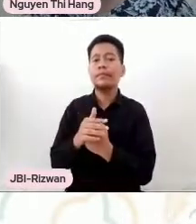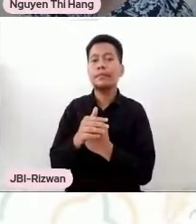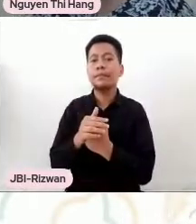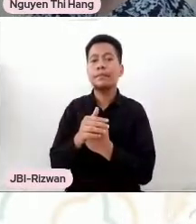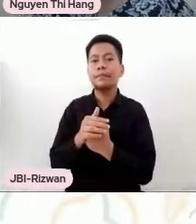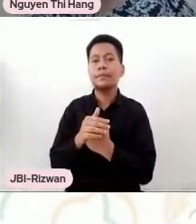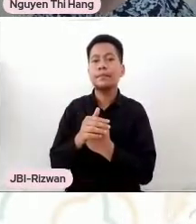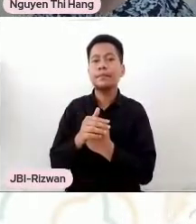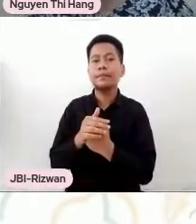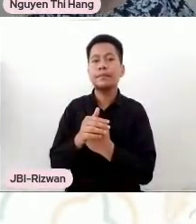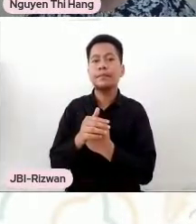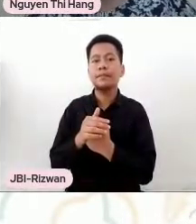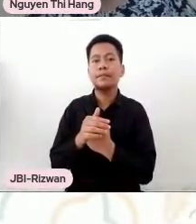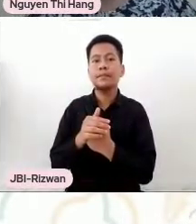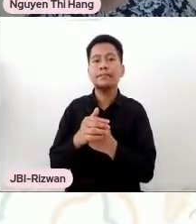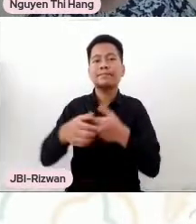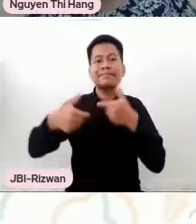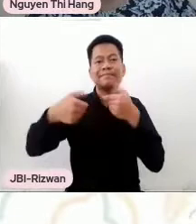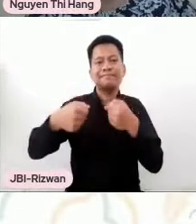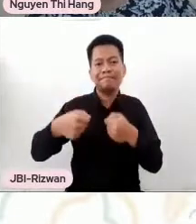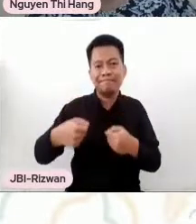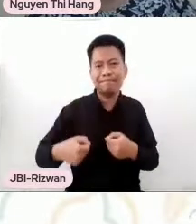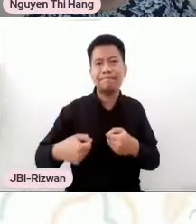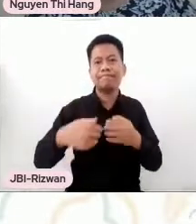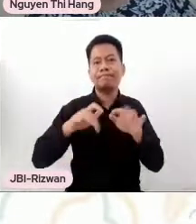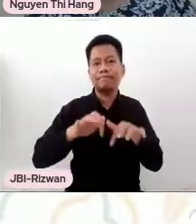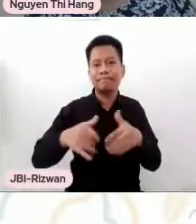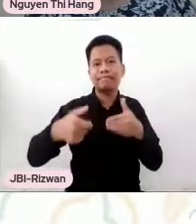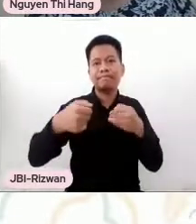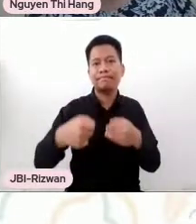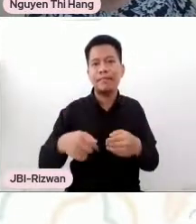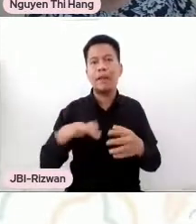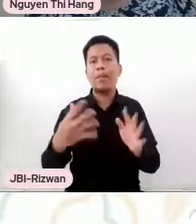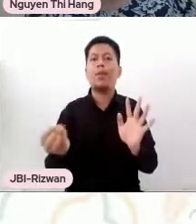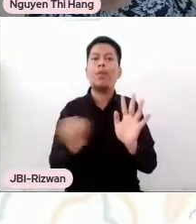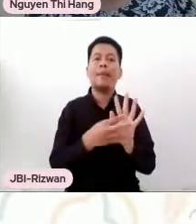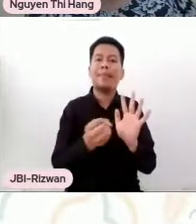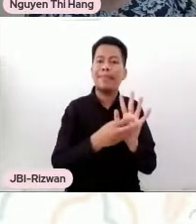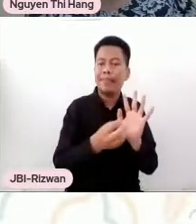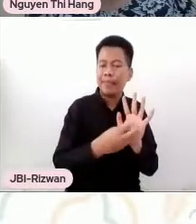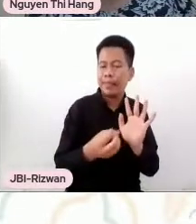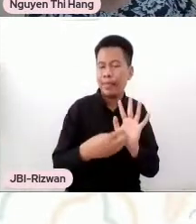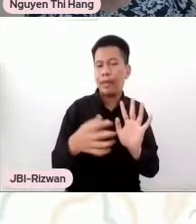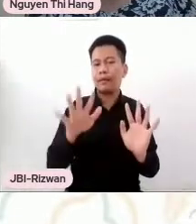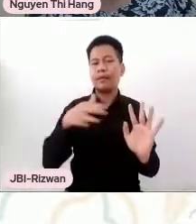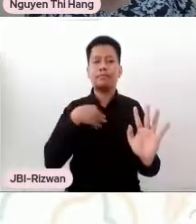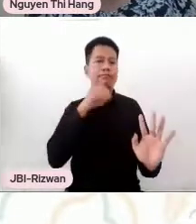you can type on the chat box or make a comment and I will answer or